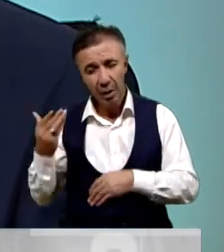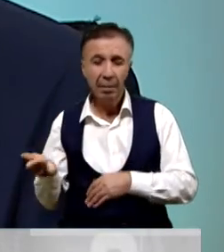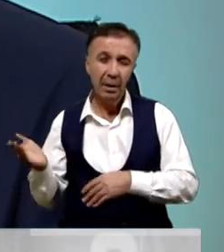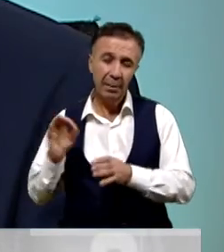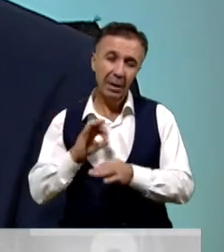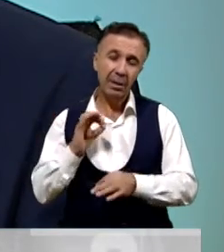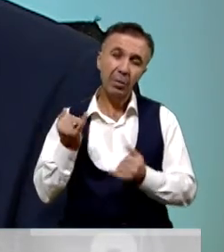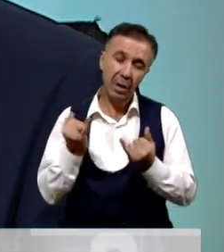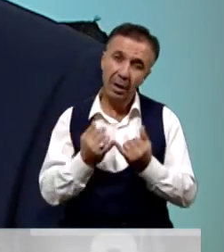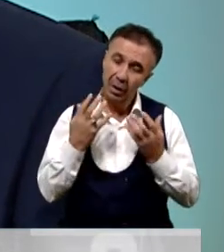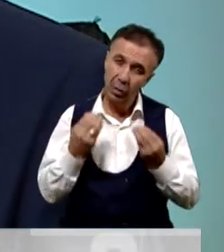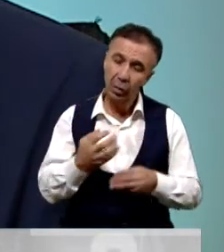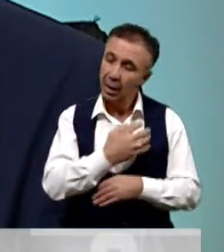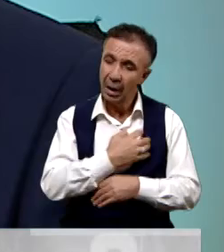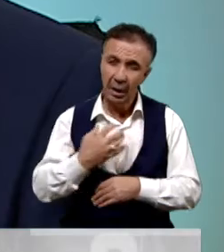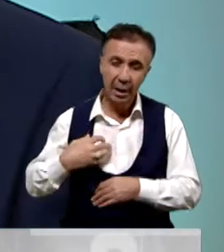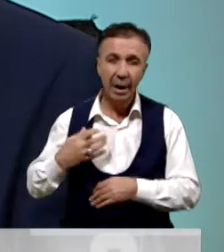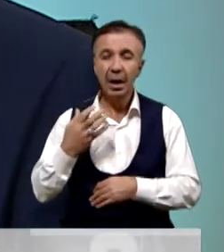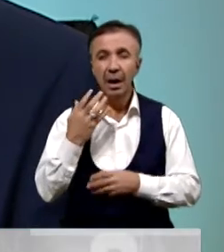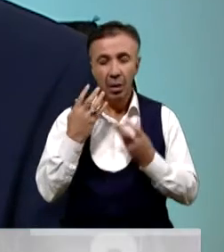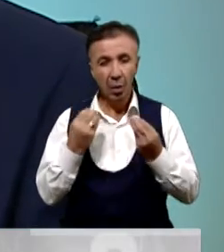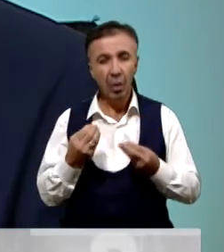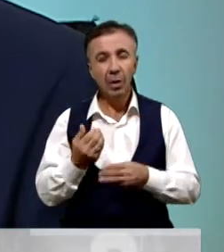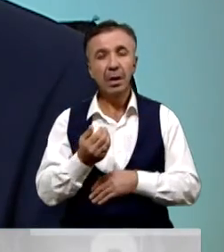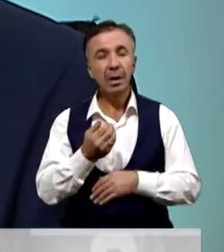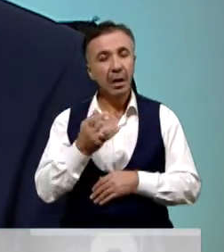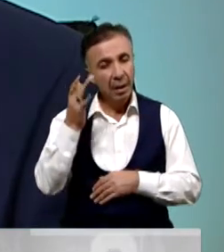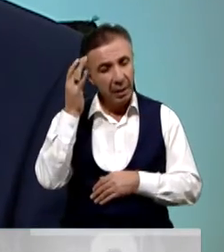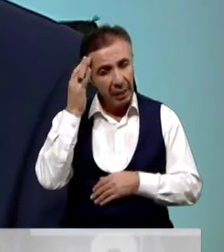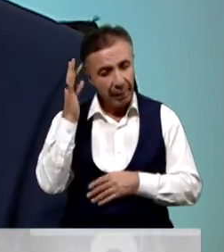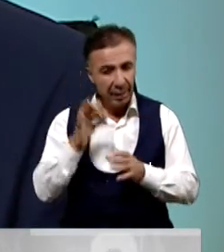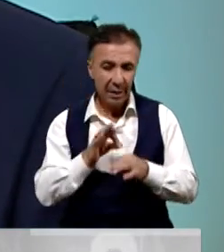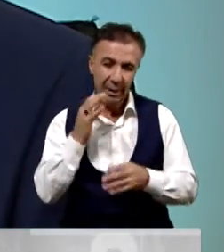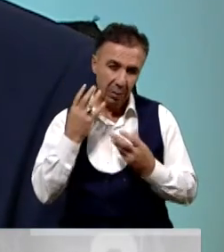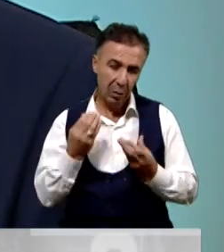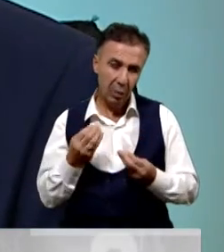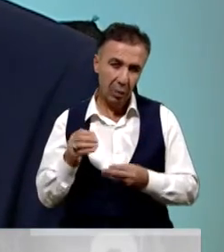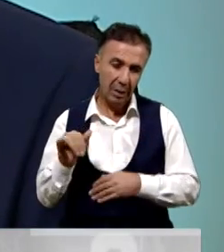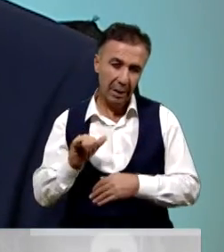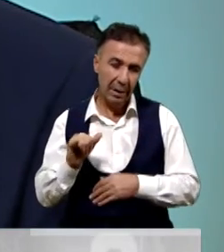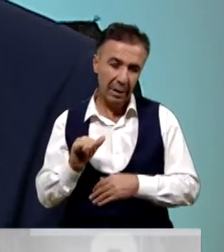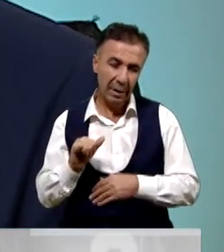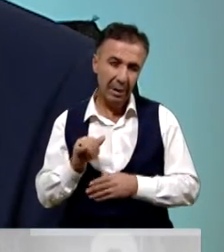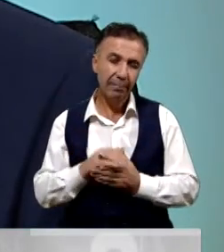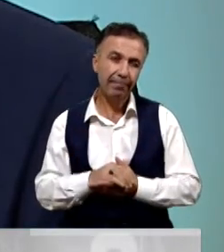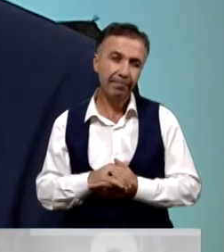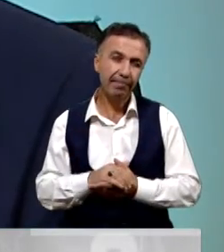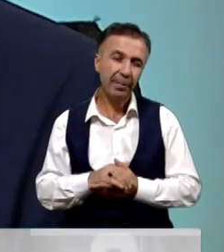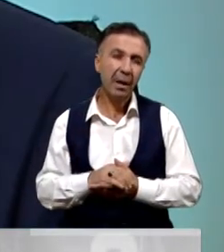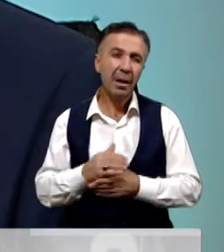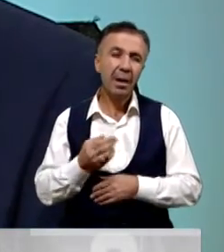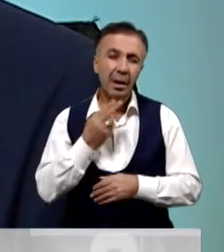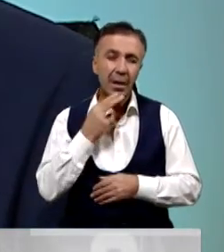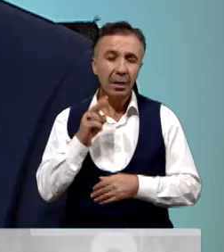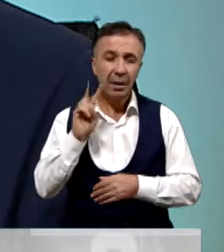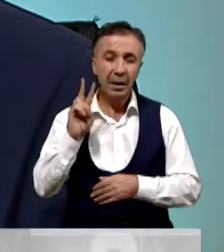kardeş olabilir anne olabilir yabancı bir insan da olabilir yani yakınlık mesela Kadın 20